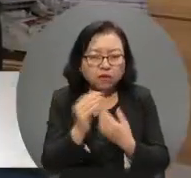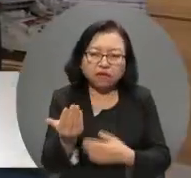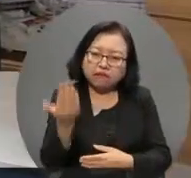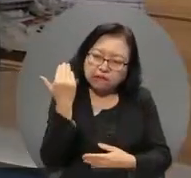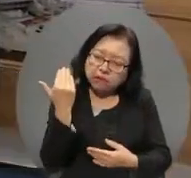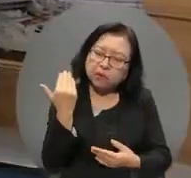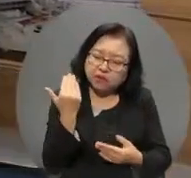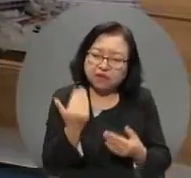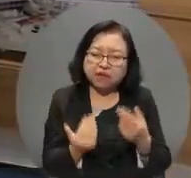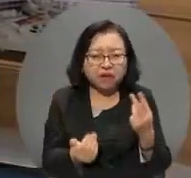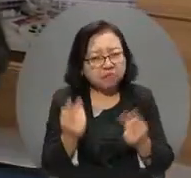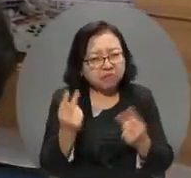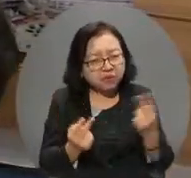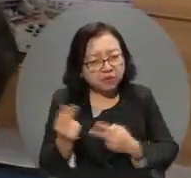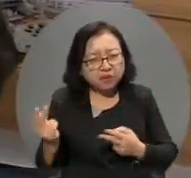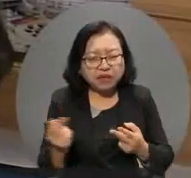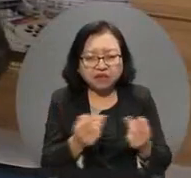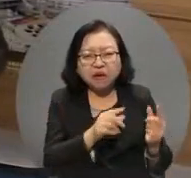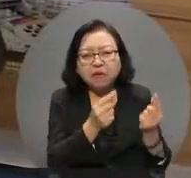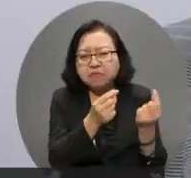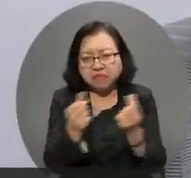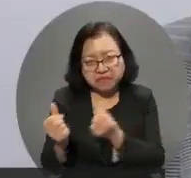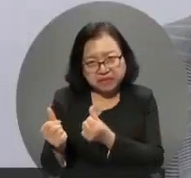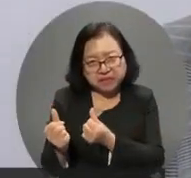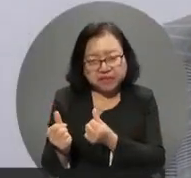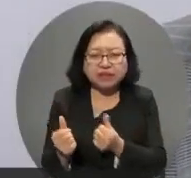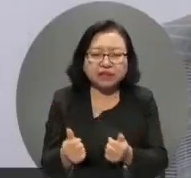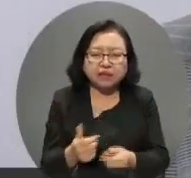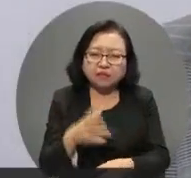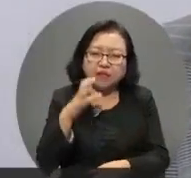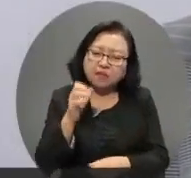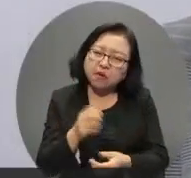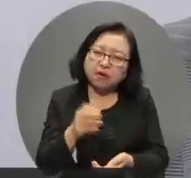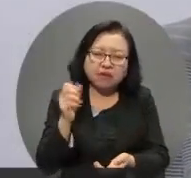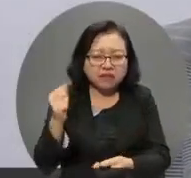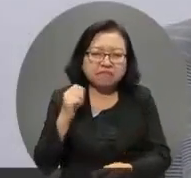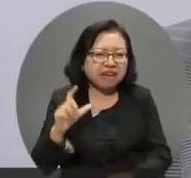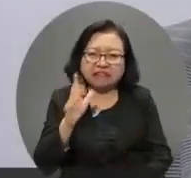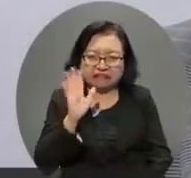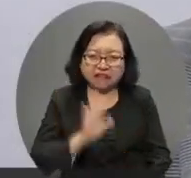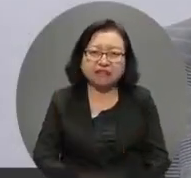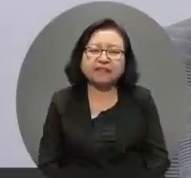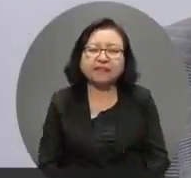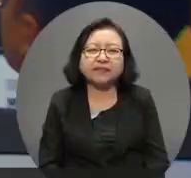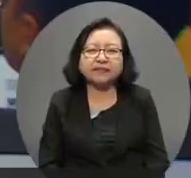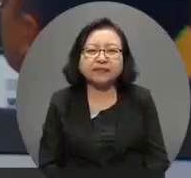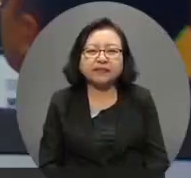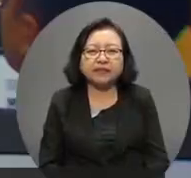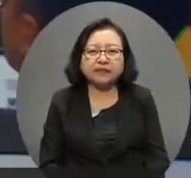큰 차이가 없어 경쟁력이 높지 않다는 평가도 나오고 있습니다.